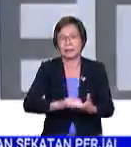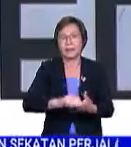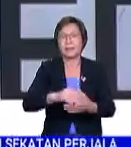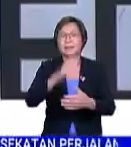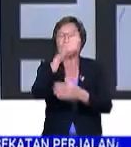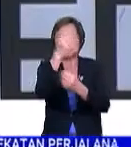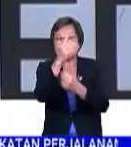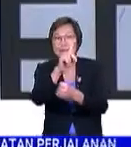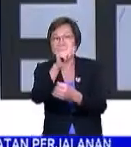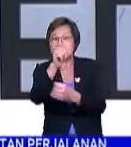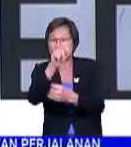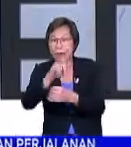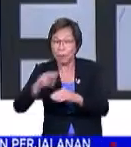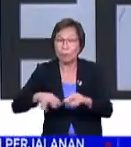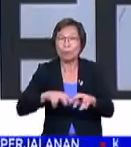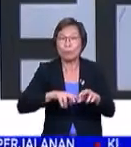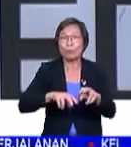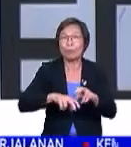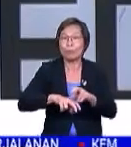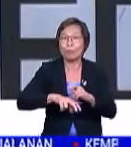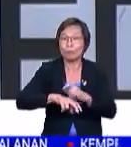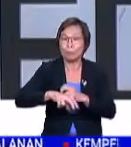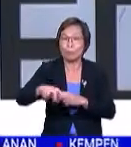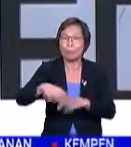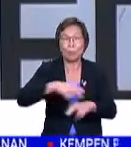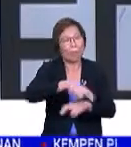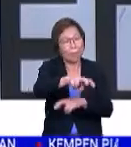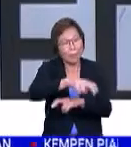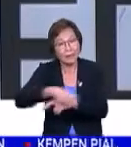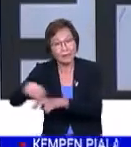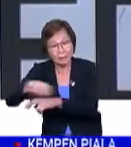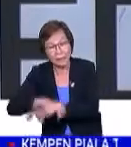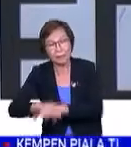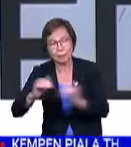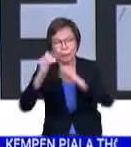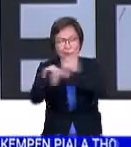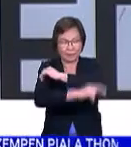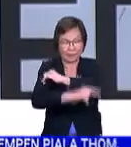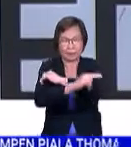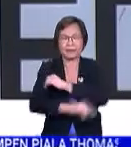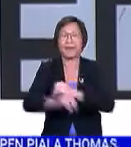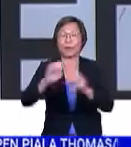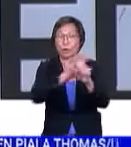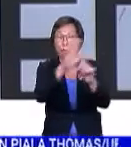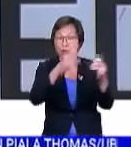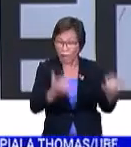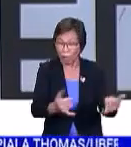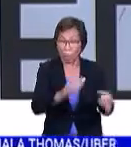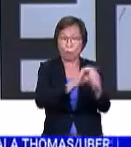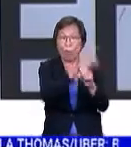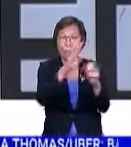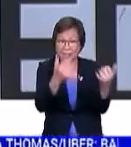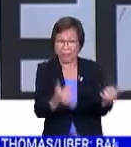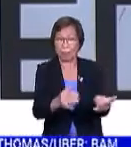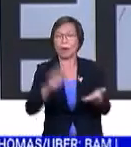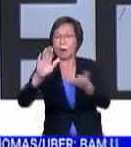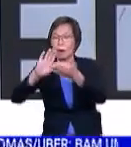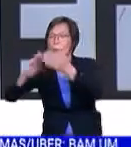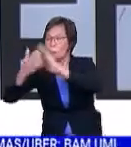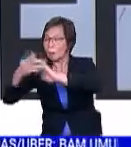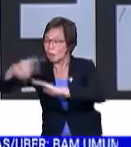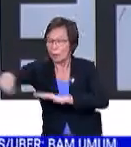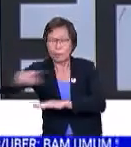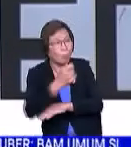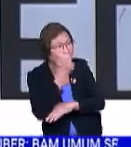negeri. Saya berharap dengan maklumat dan data yang dikongsikan di GitHub dan juga COVID Now, masyarakat akan mempunyai pemahaman